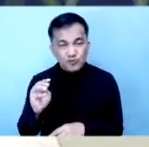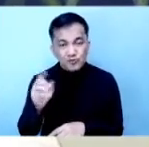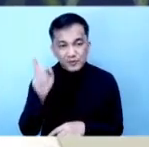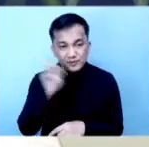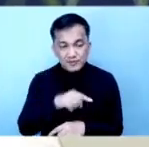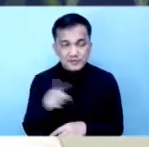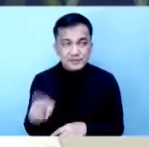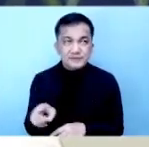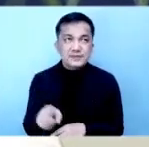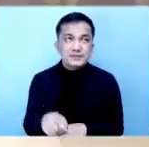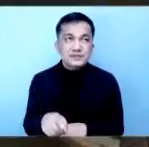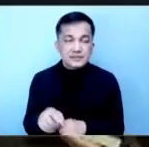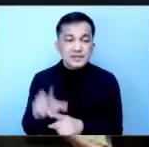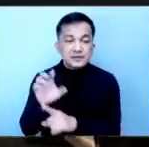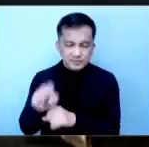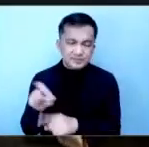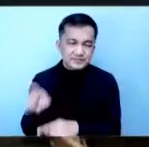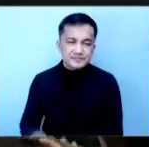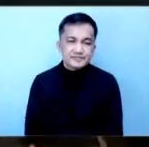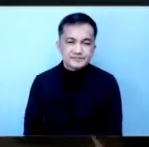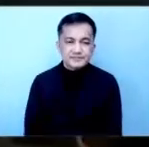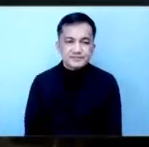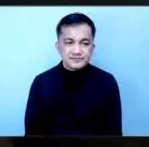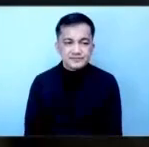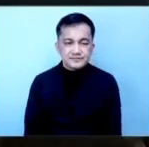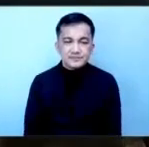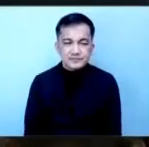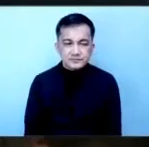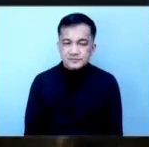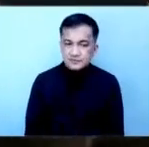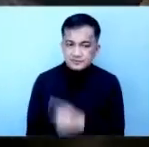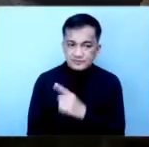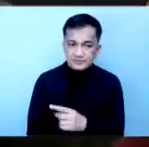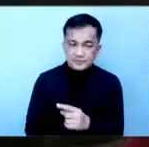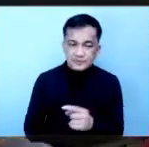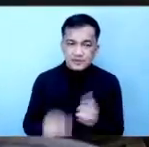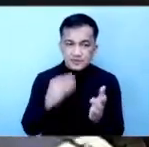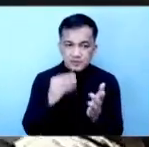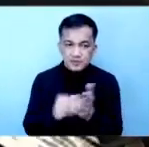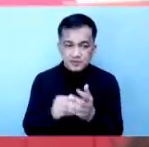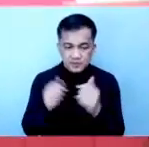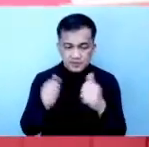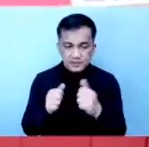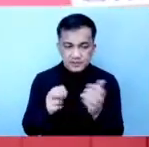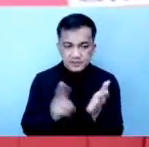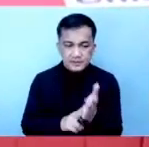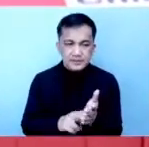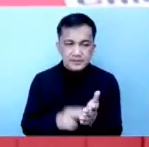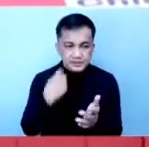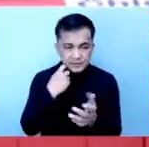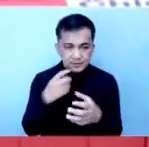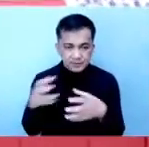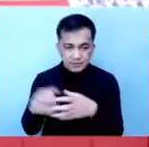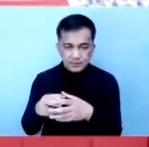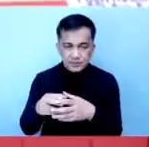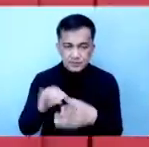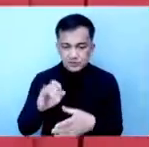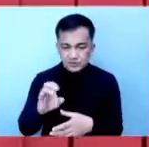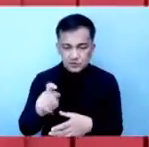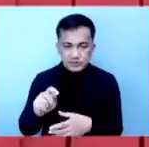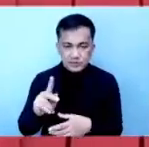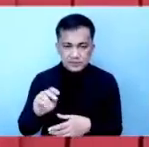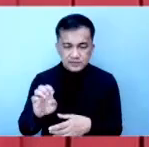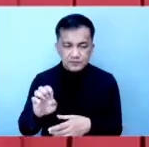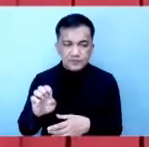sa mga huhulihin natin. Sa bisa ng isang memorandum of agreement na nilagdaan kanina, bumuo ng joint task force ang